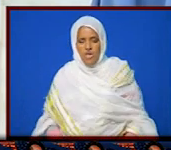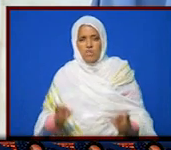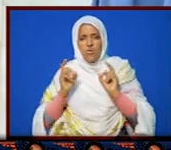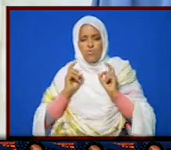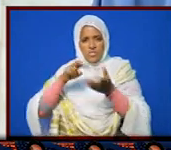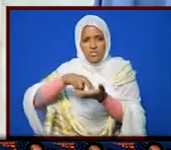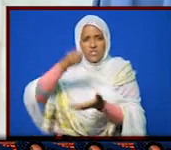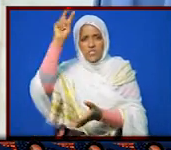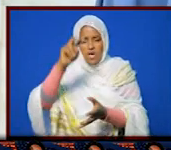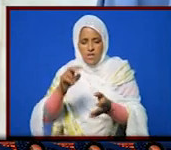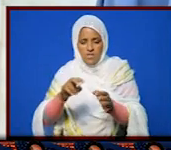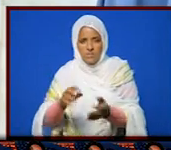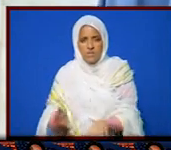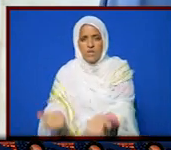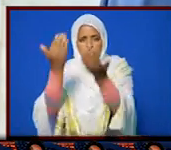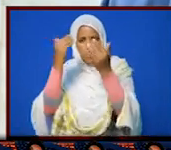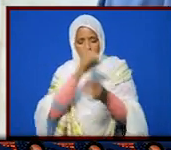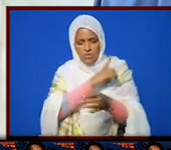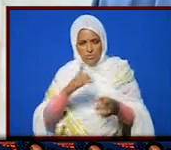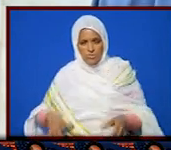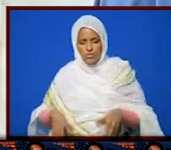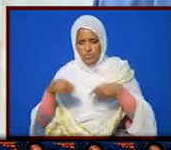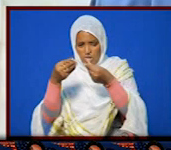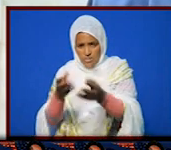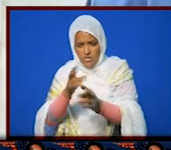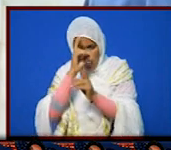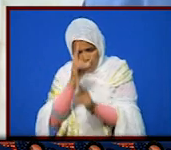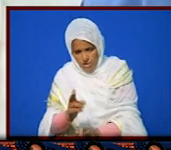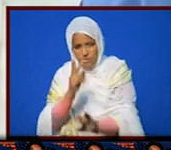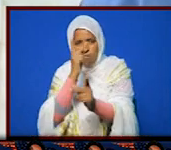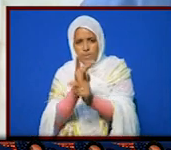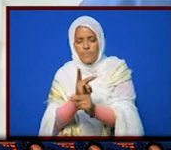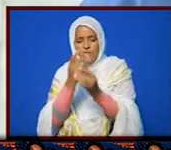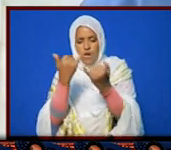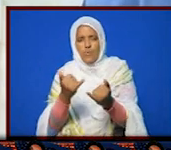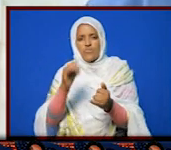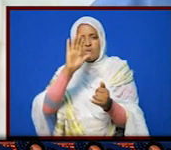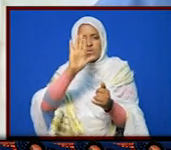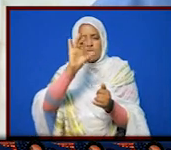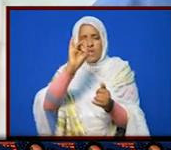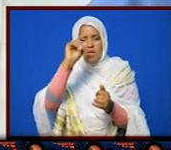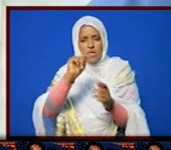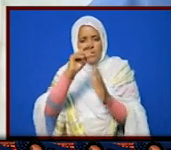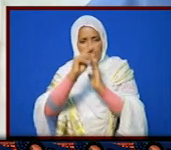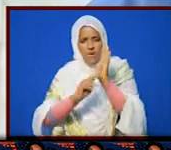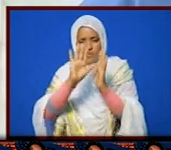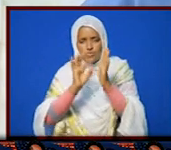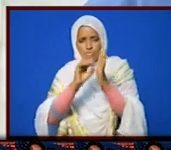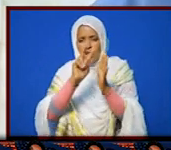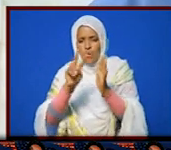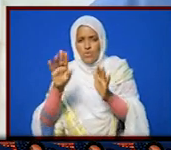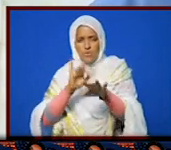በትንሣኤ በዘጉባኤ የህይወት ትንሣኤ እንዲነሳ ክርስቶስ የሰጠውን ክብር ቢጠብቅ በገላትያ አሁንም ምዕራፍ